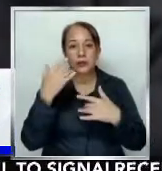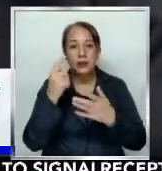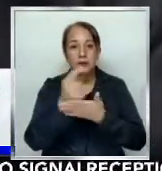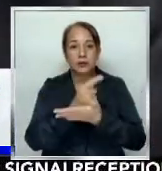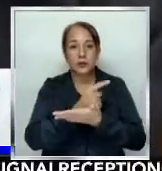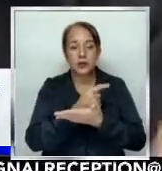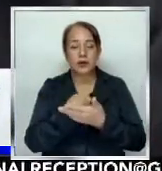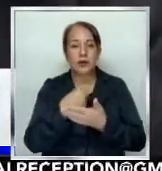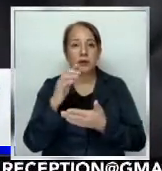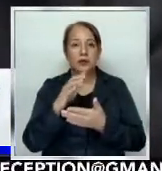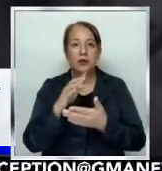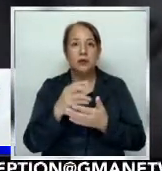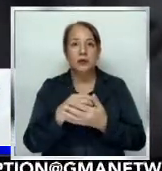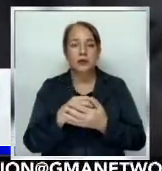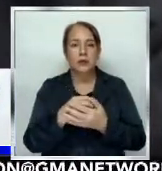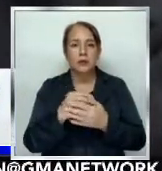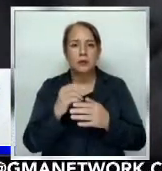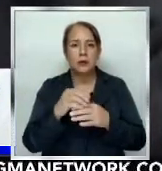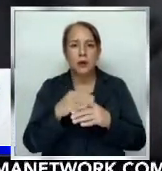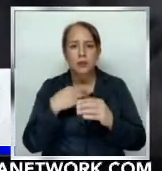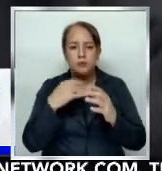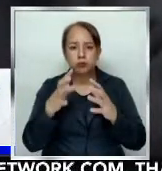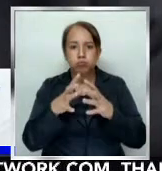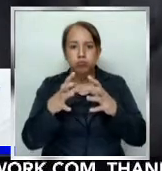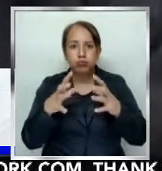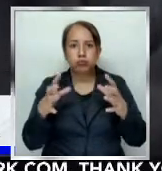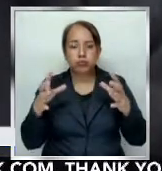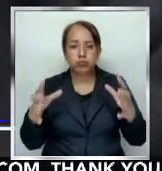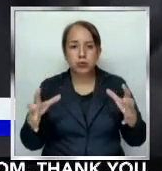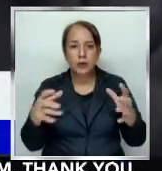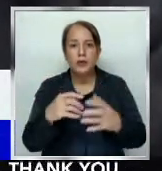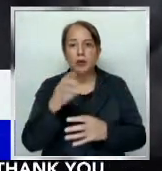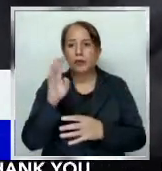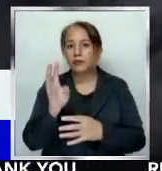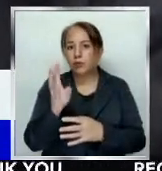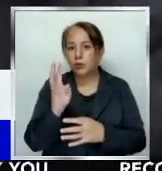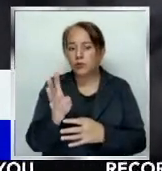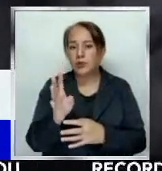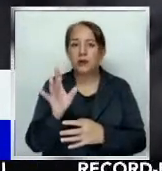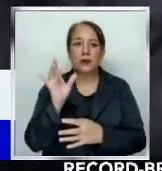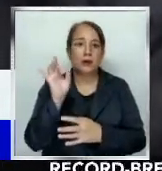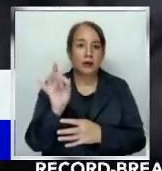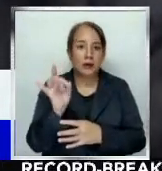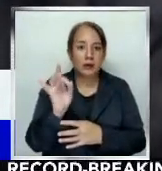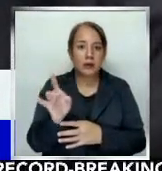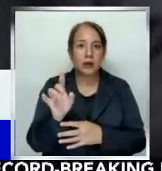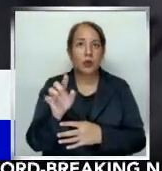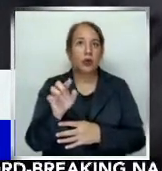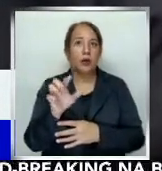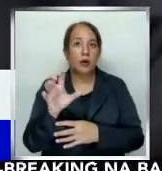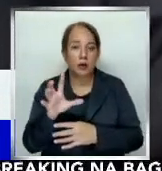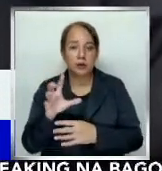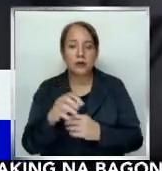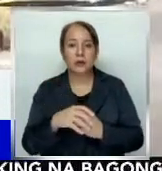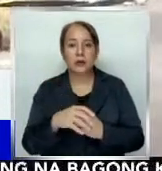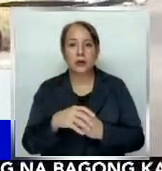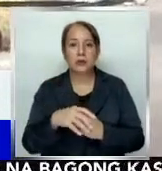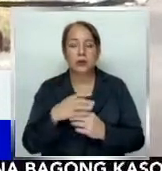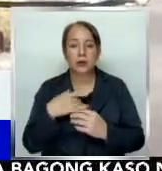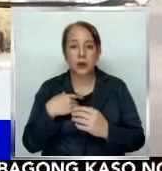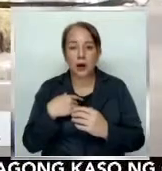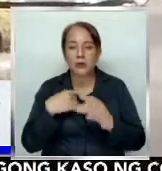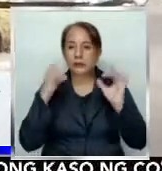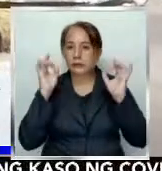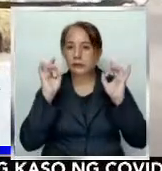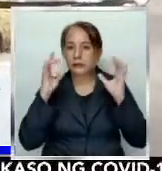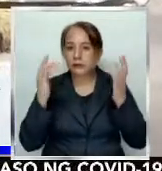unti-unti, nagbalun siya, lumobo hanggang 40, 80. Ako nung nag-100, medyo alarming na, no?